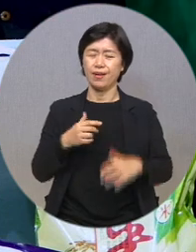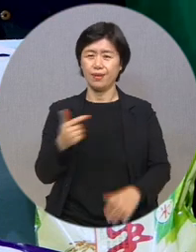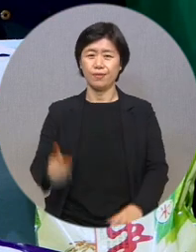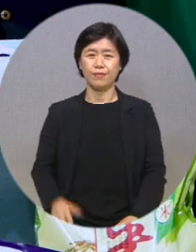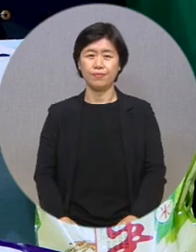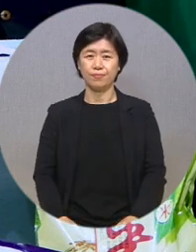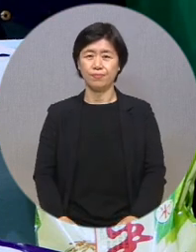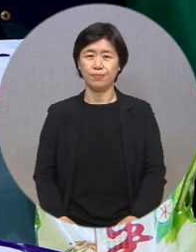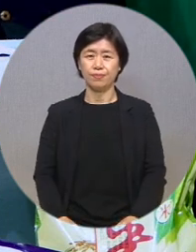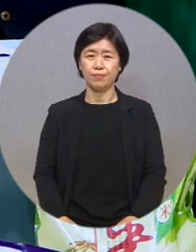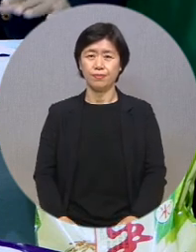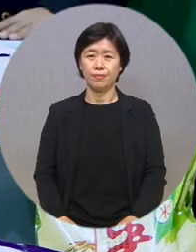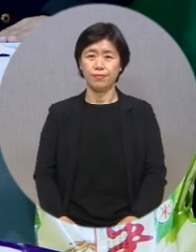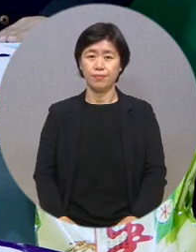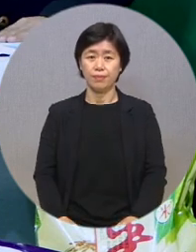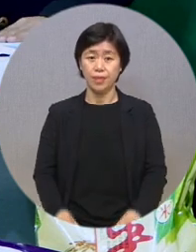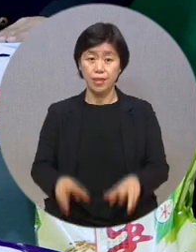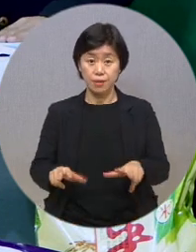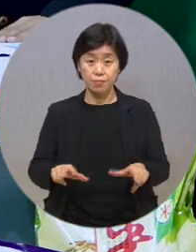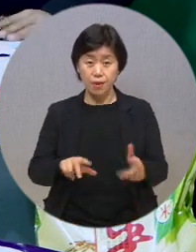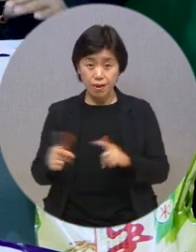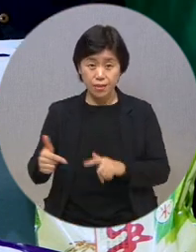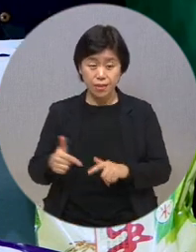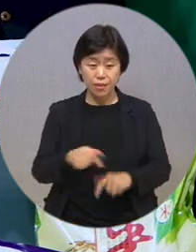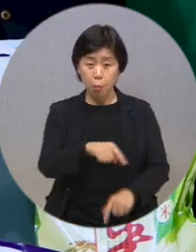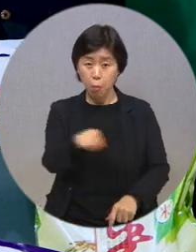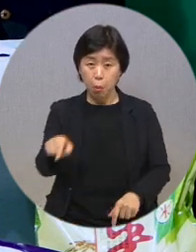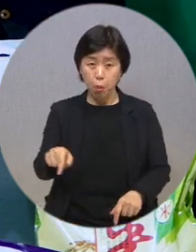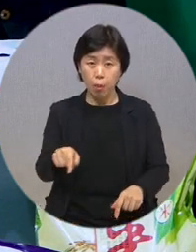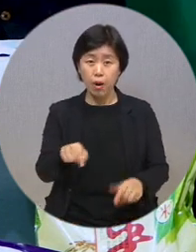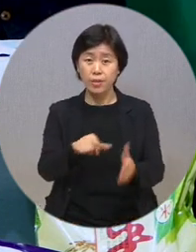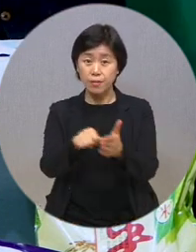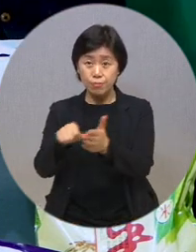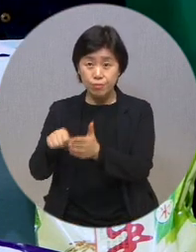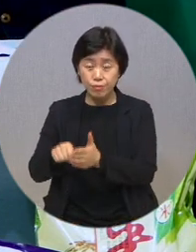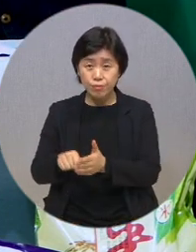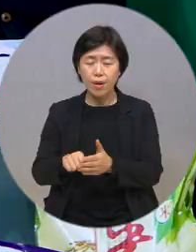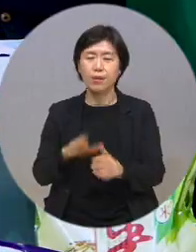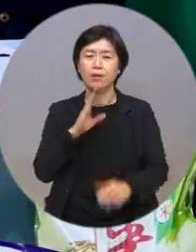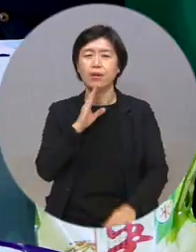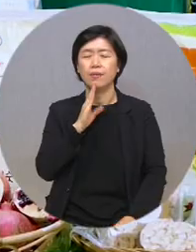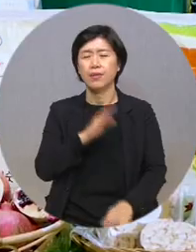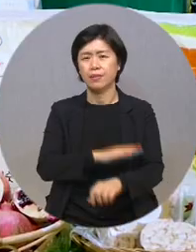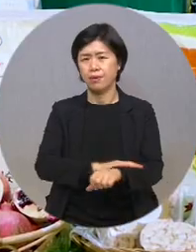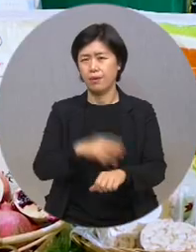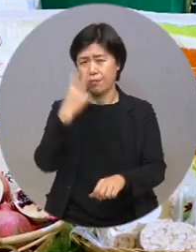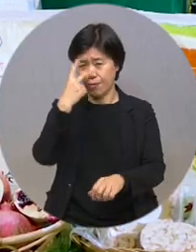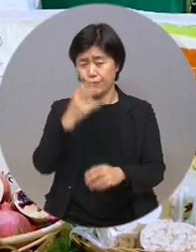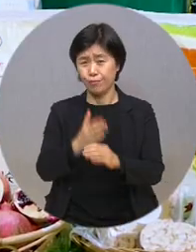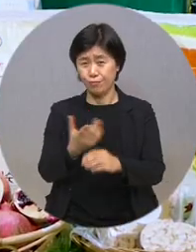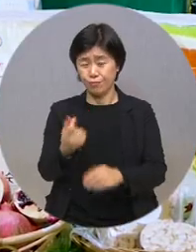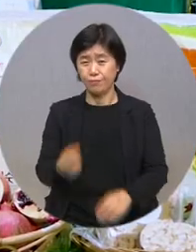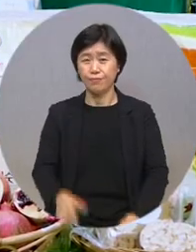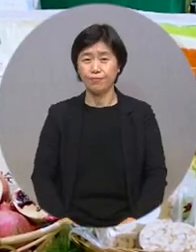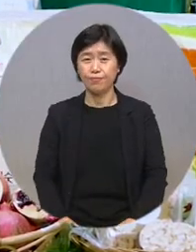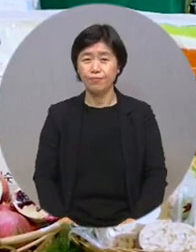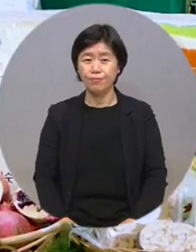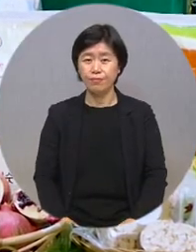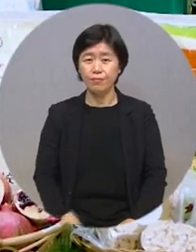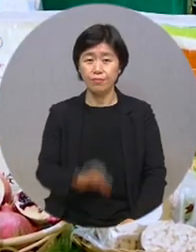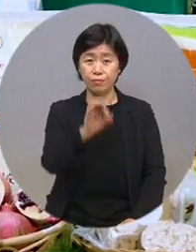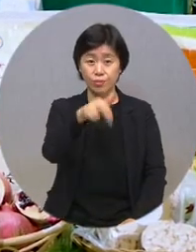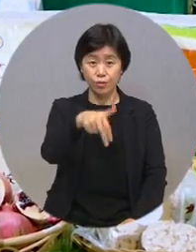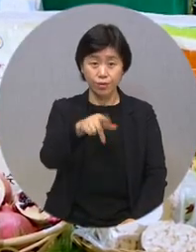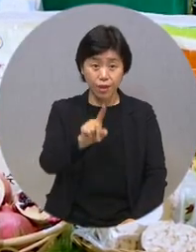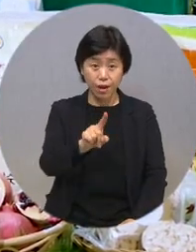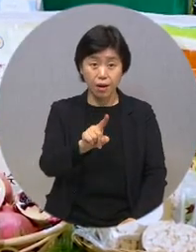우리 고흥에서 지금 만들어놓은 이 상품들을 보니까 네. 이 상품 관리를 잘 하고 계시네. 그리고 이 유자가요,